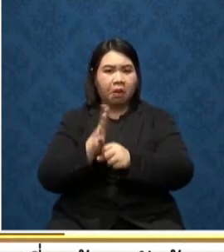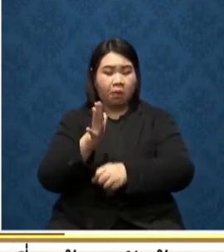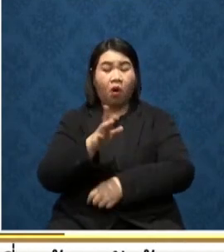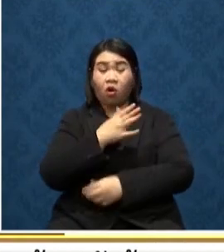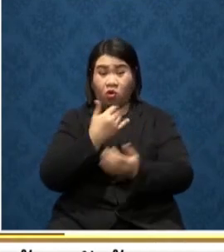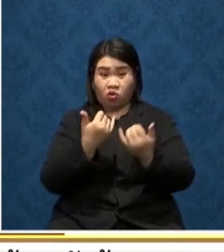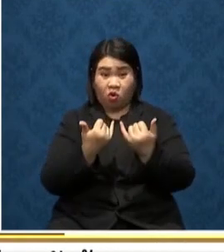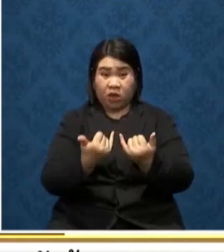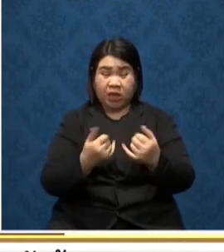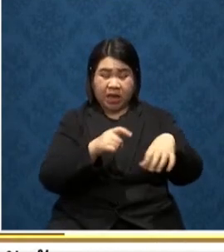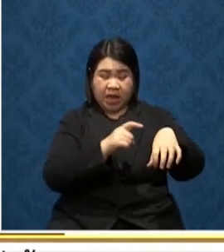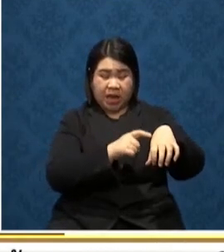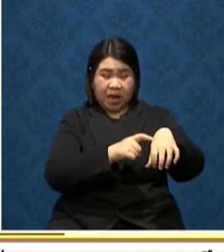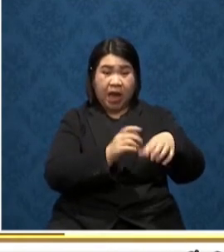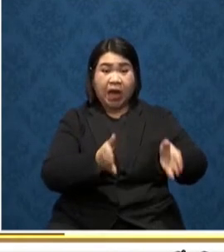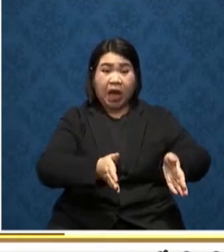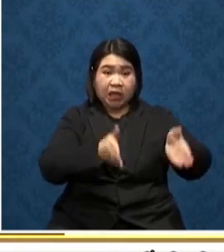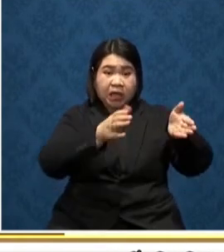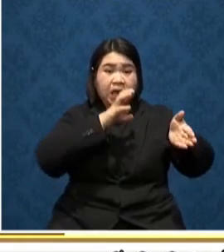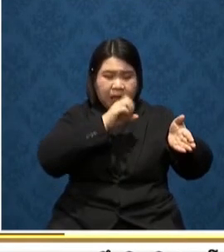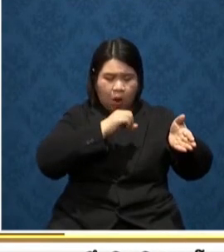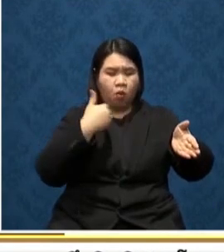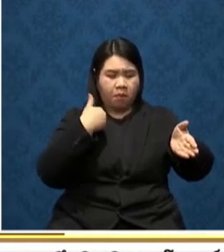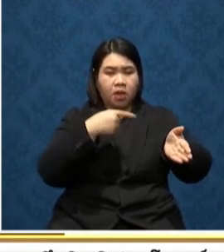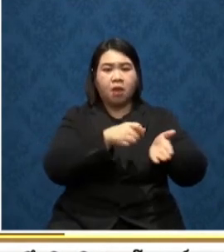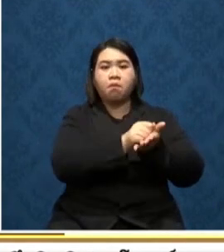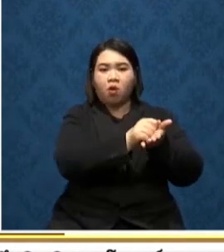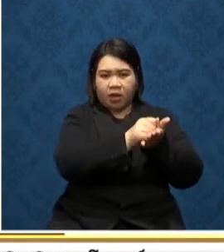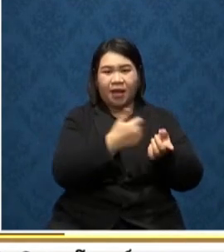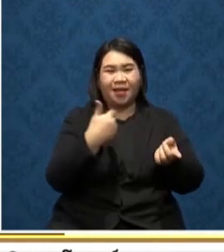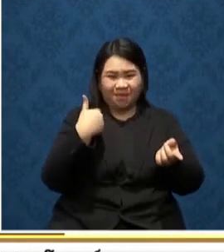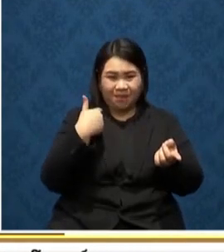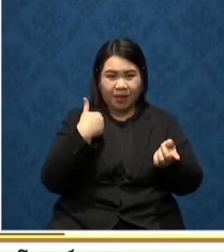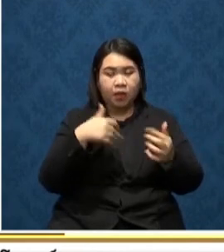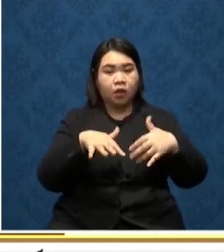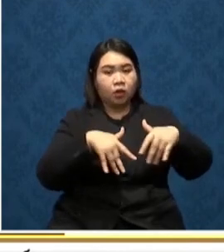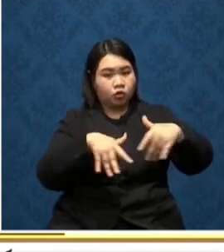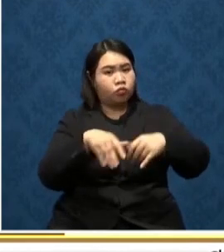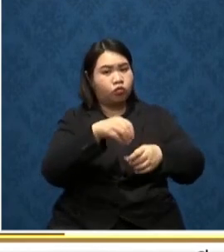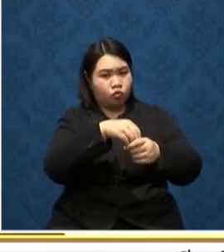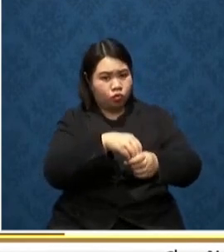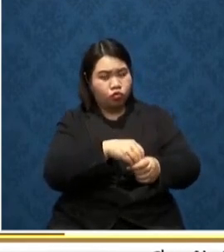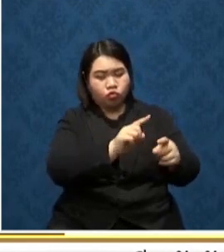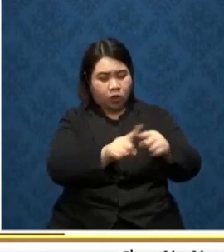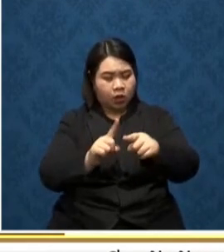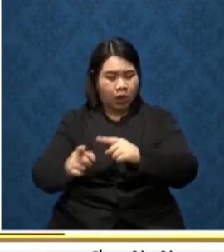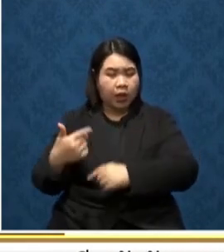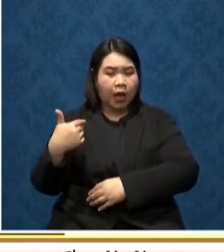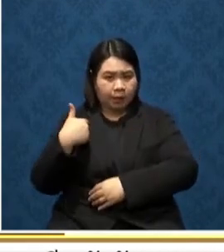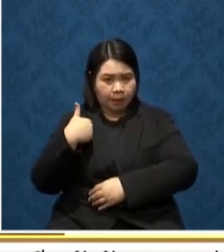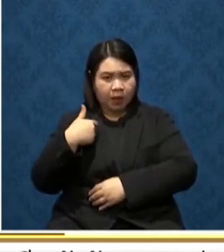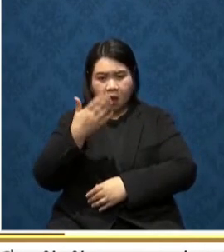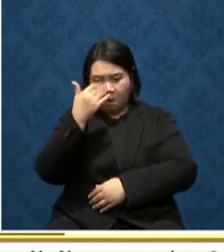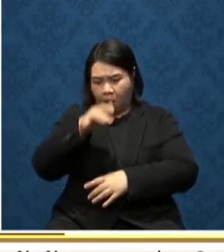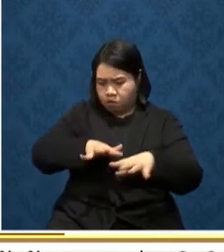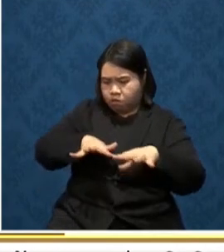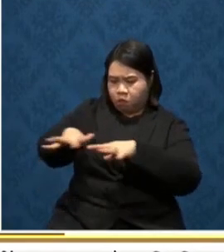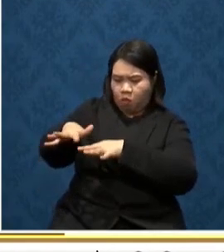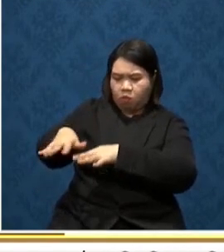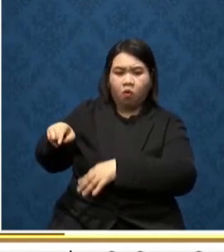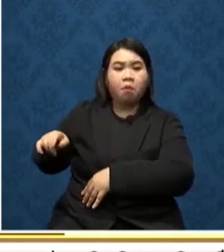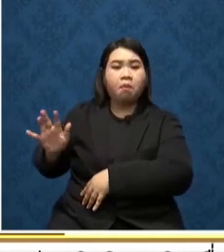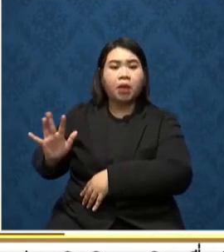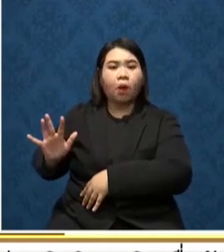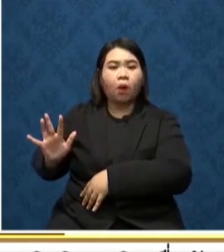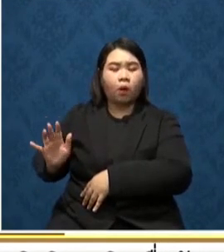มีการให้บริการให้กัพน้ประชนในลหาย marching katเป็การลด __ ของโงบ ศงข